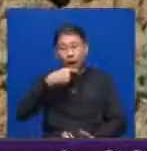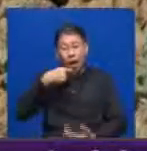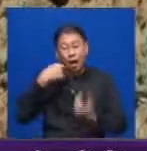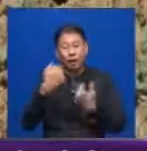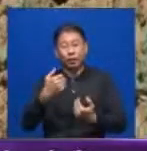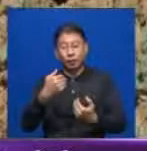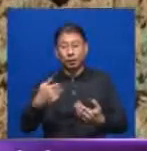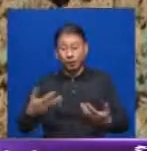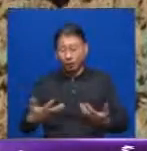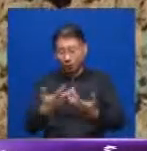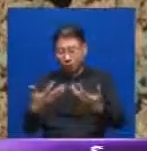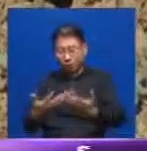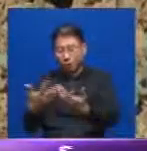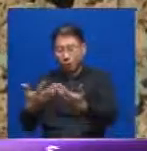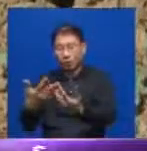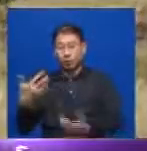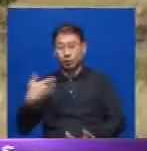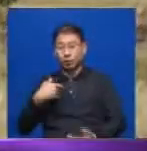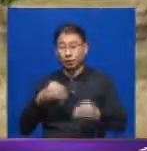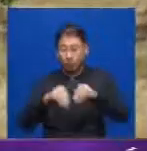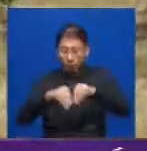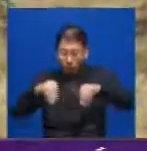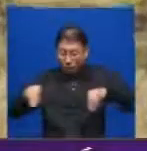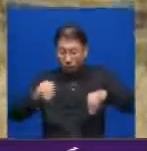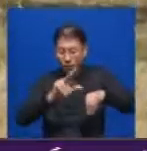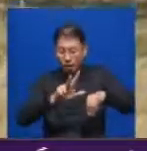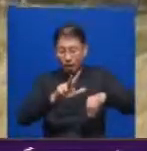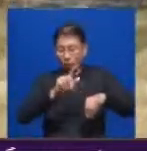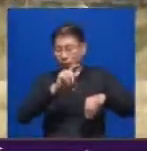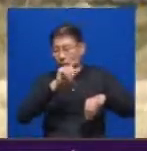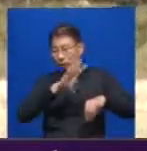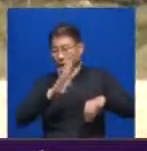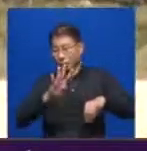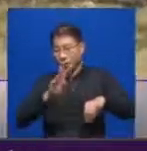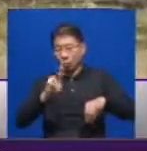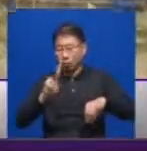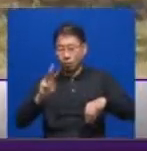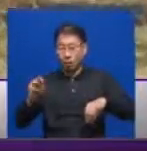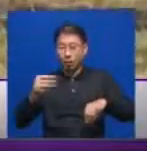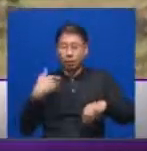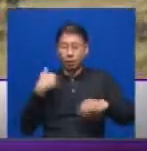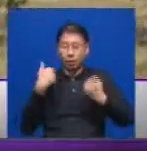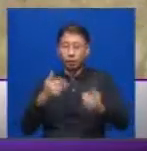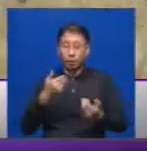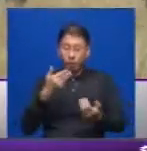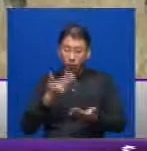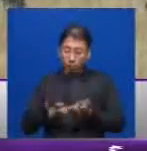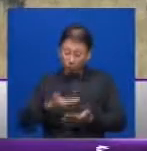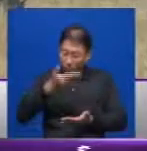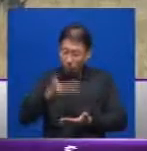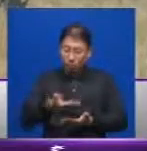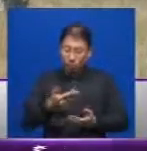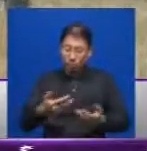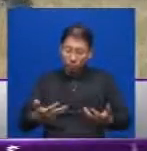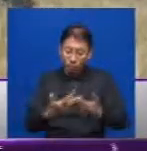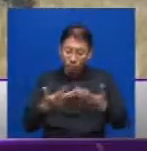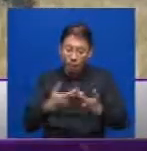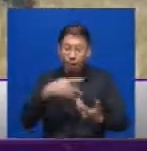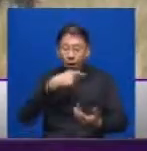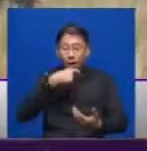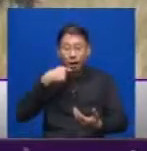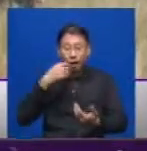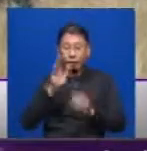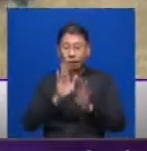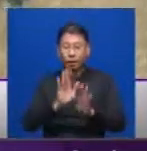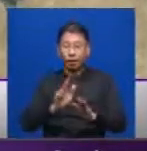ทุ่งนาห่างจากหมู่บ้าน 3-4กมบางคนลงทุนซื้อฟางกับตุนไว้ให้สัตว์เลี้ยงในช่วงหน้า